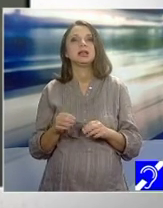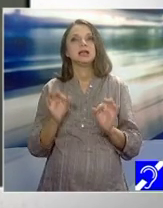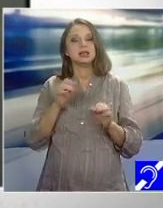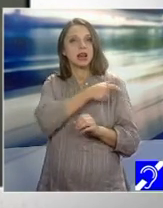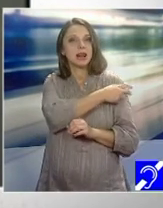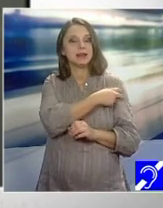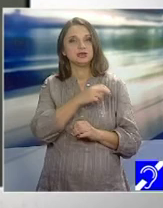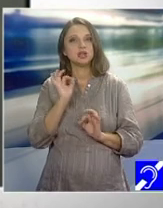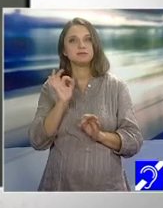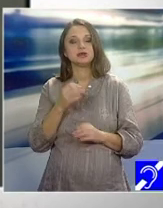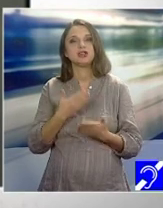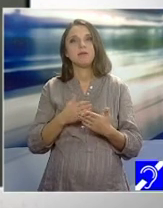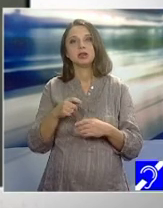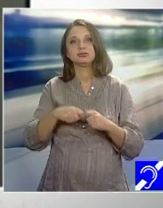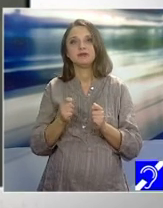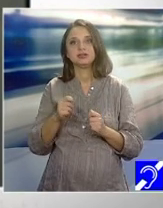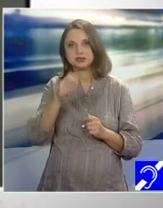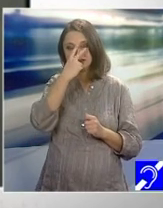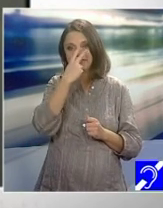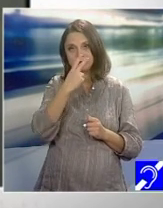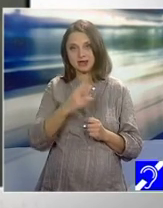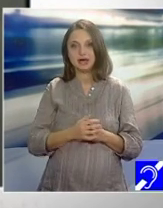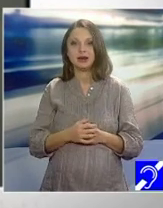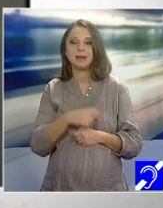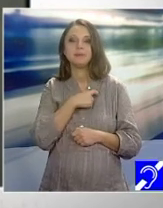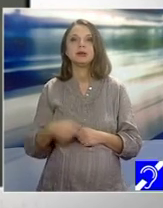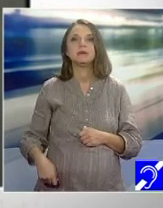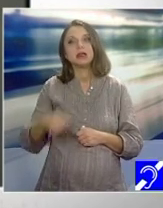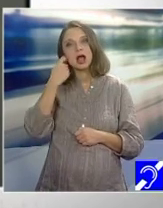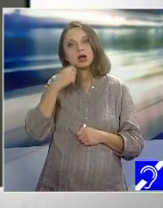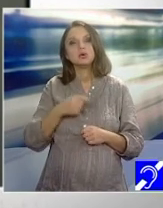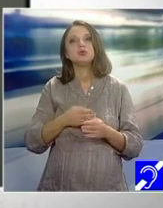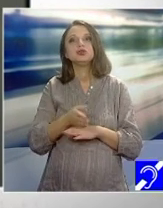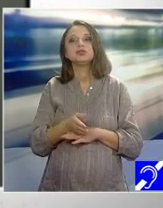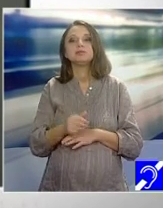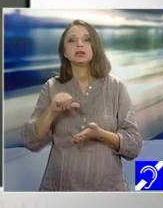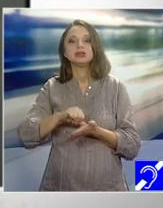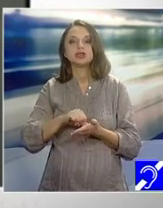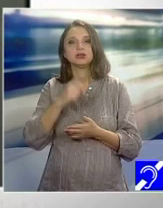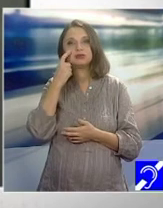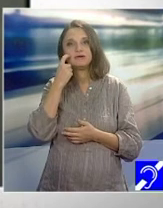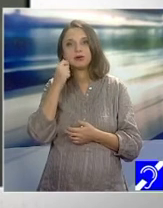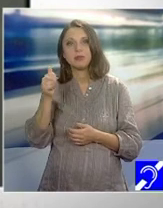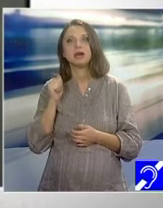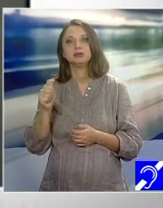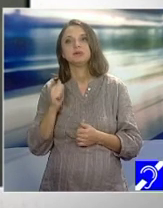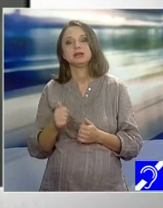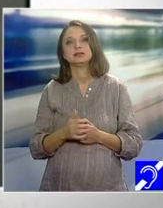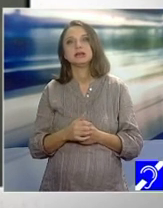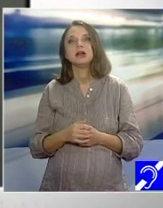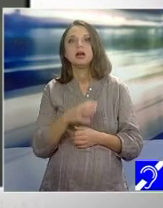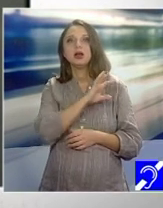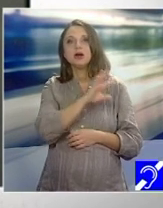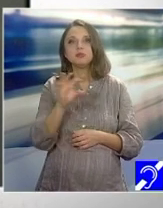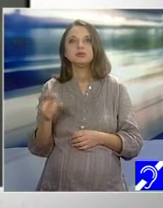pentru deficienți de vedere, primăria Cluj-Napoca prin centru de informare turistică, Muzeul Etnografic al